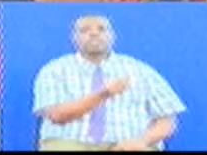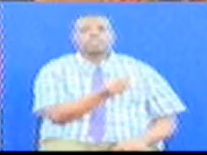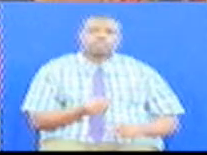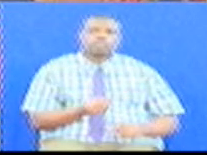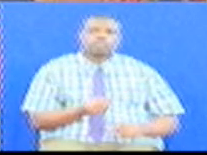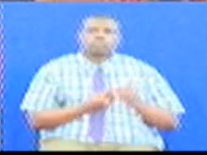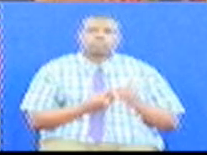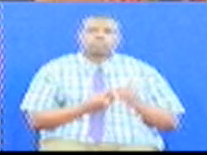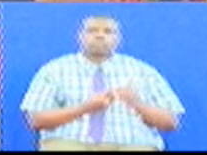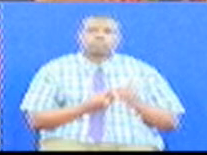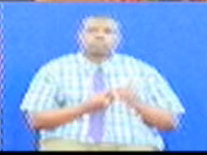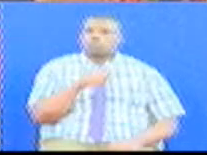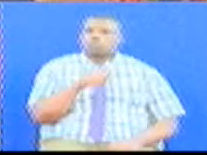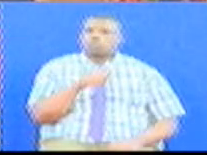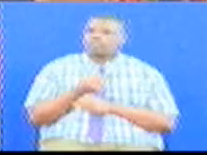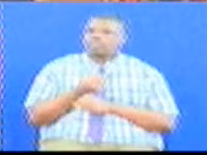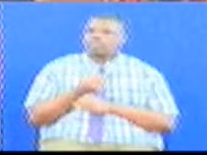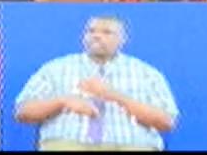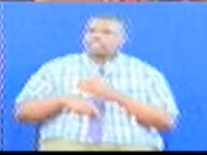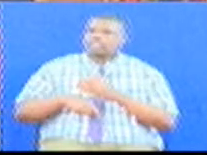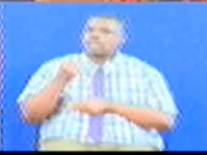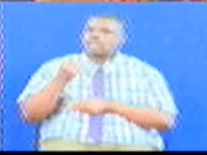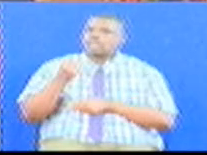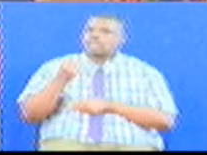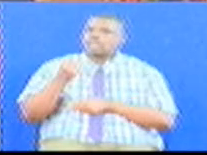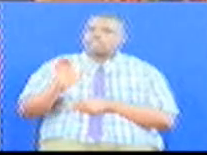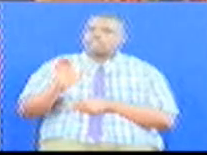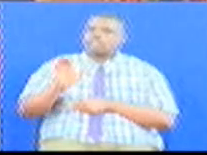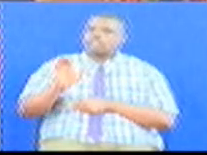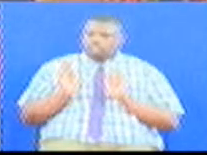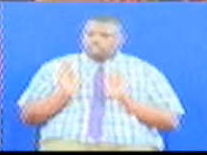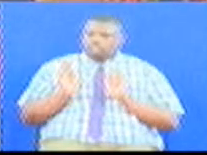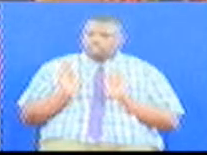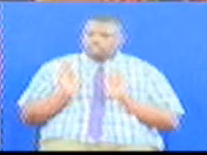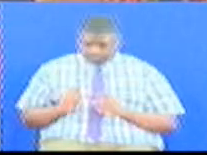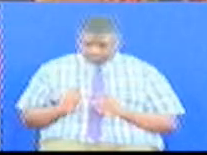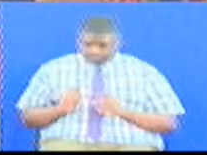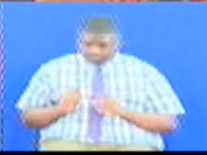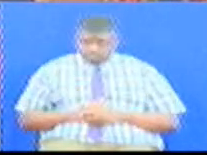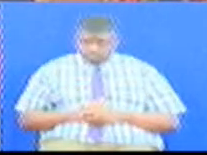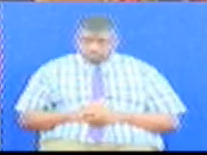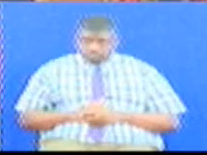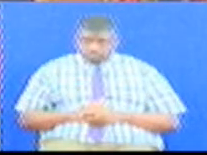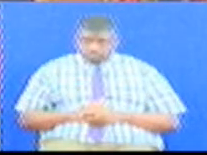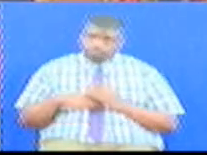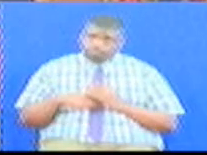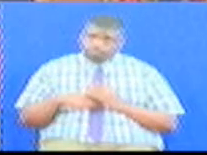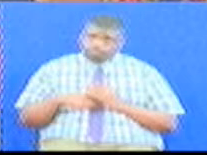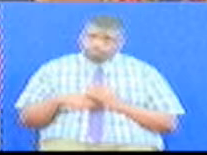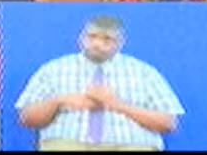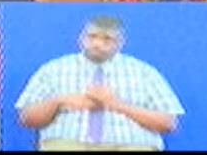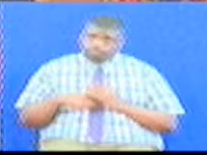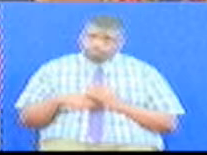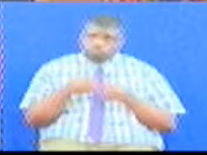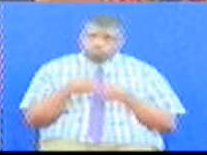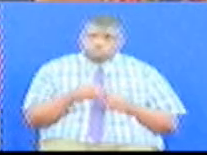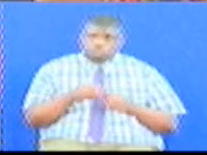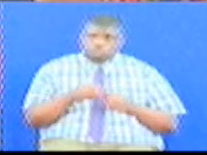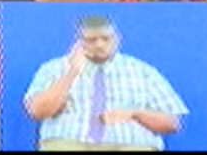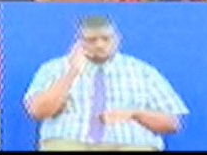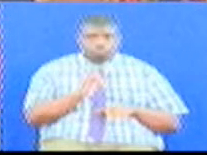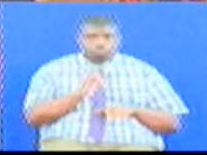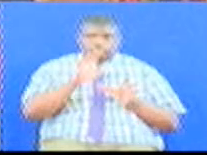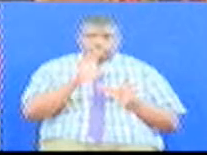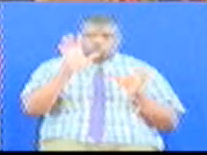kushtakiwa kutokana na makosa ambayo wameyafanya katika utendaji wao wa kawaida. Mheshimiwa Naibu Spika, naomba kwenye hapa nitoe general comment kwa sababu kumekuwa